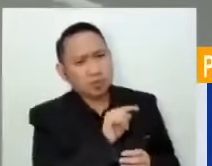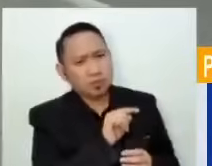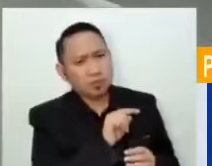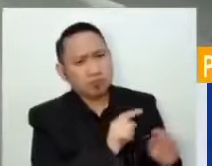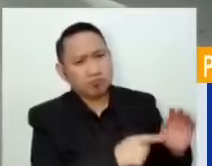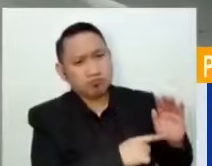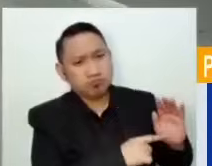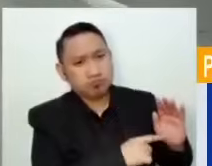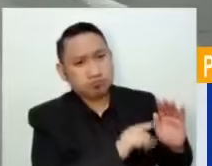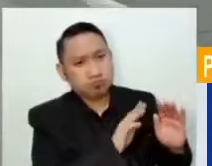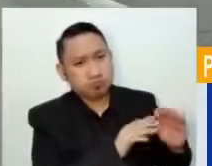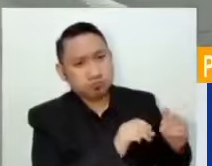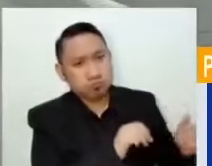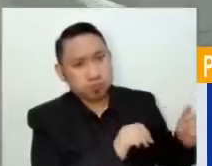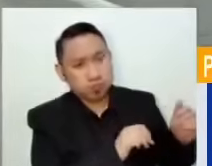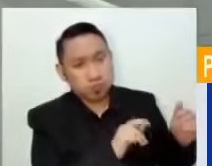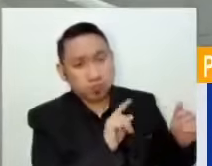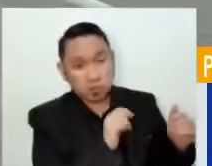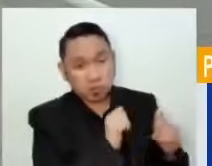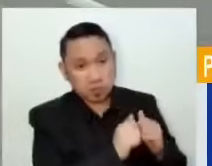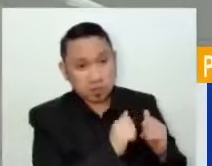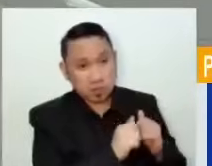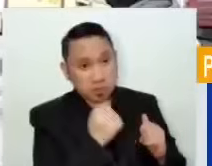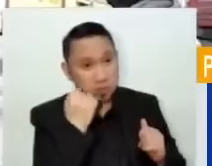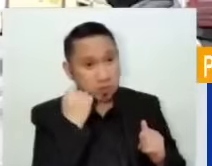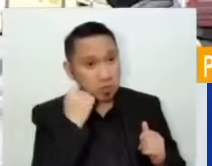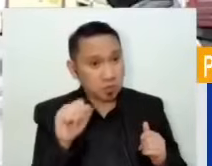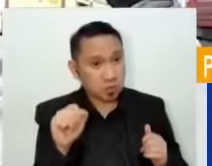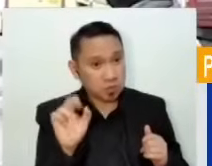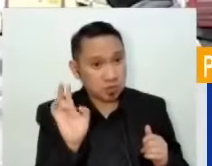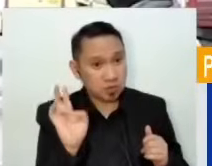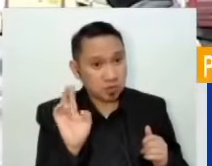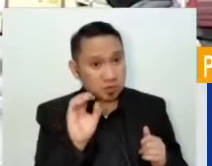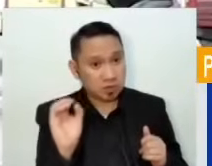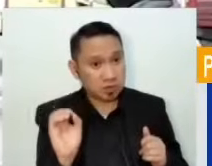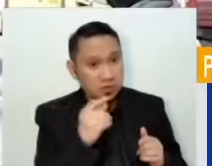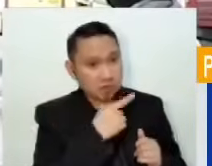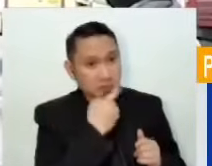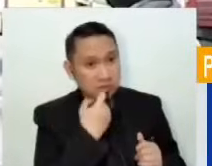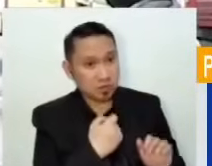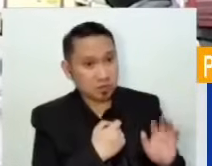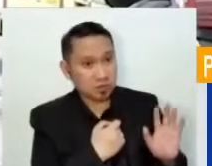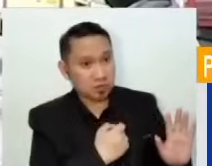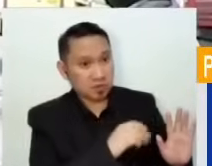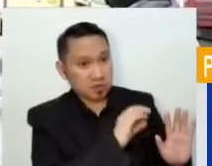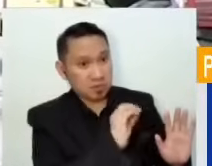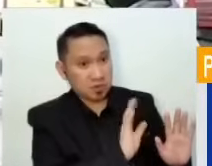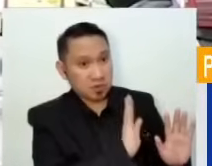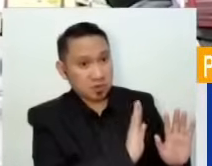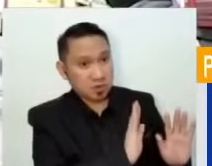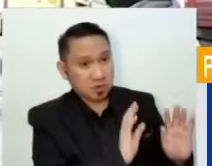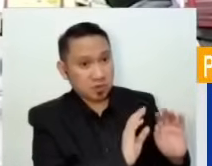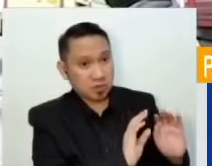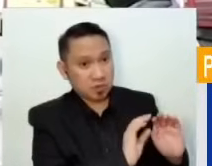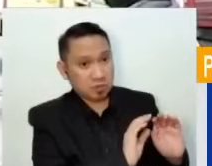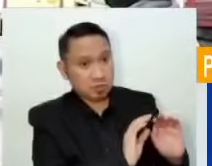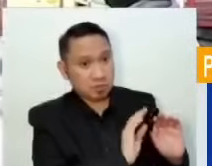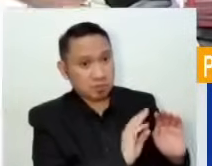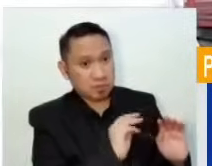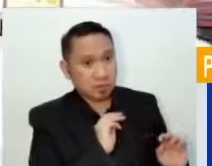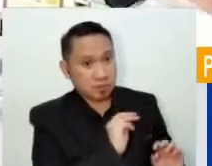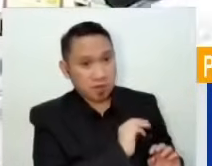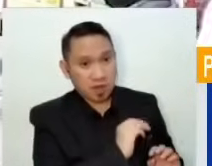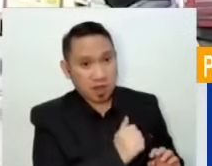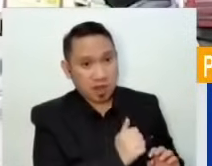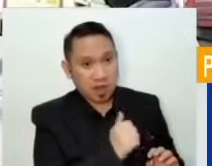baliwalain yung pagsunod ng 70% dahil yung kanyang 5% ng miyembro ay ayaw niyang pagsunodin? So, we are government of